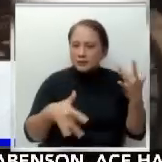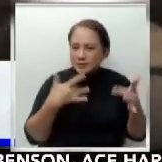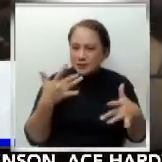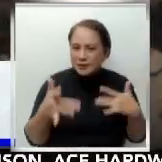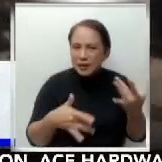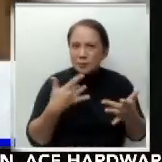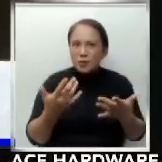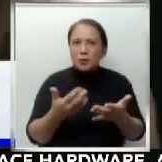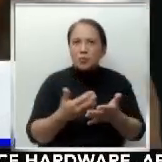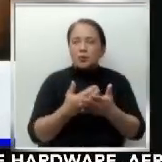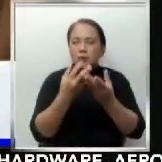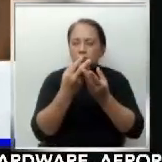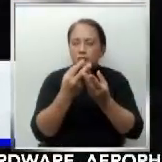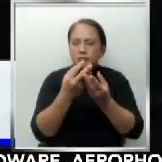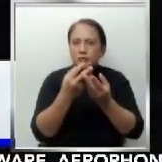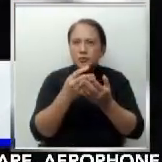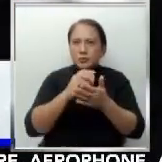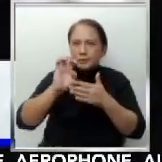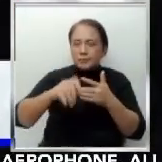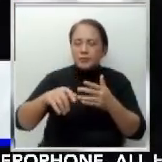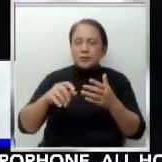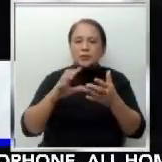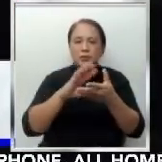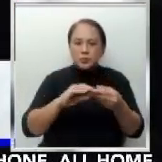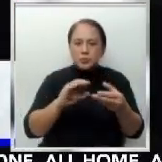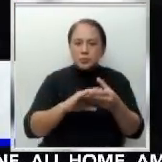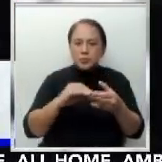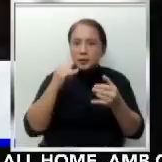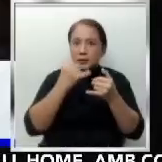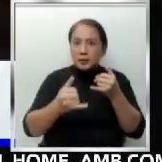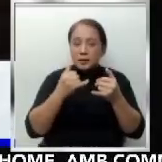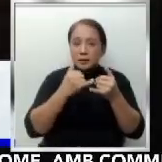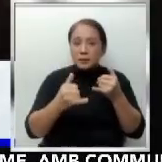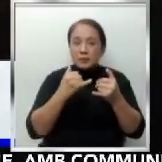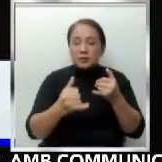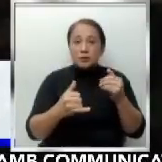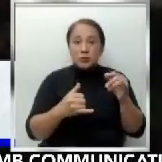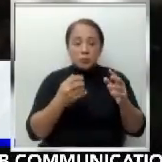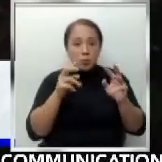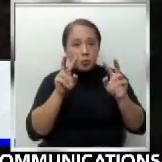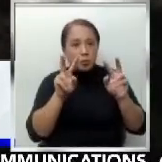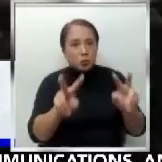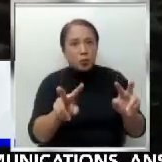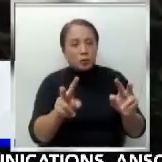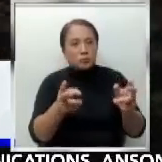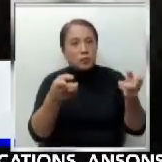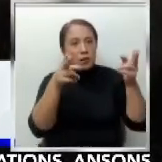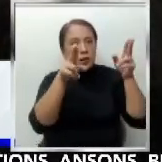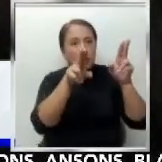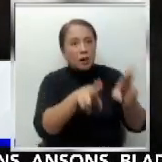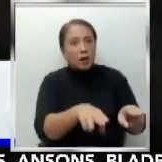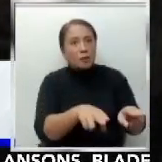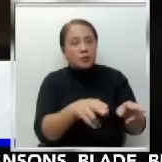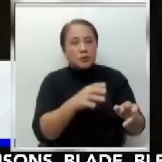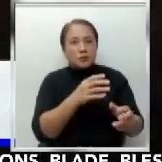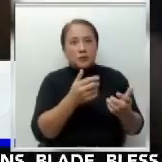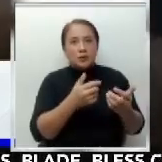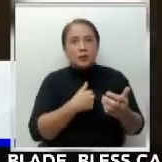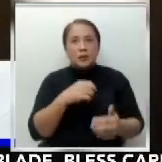ng storya. Nitong huli, nadala ang mga manonood sa kinahinatnan ng mga karakter ni na